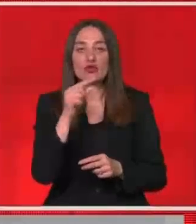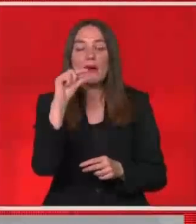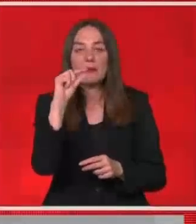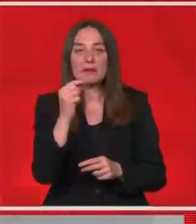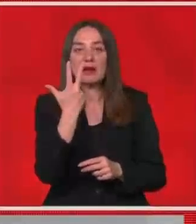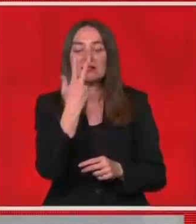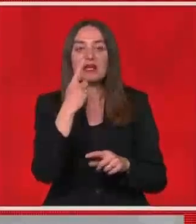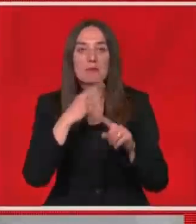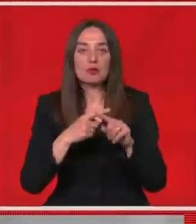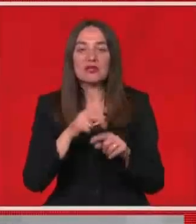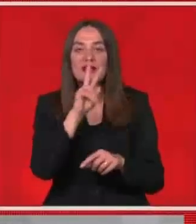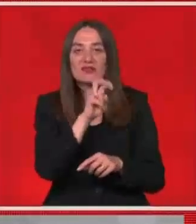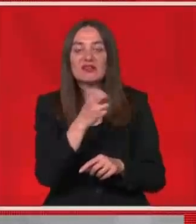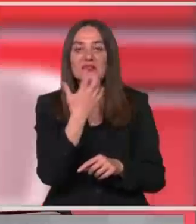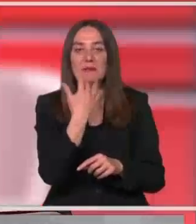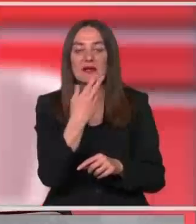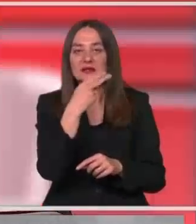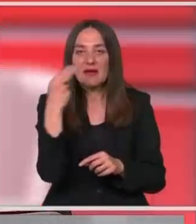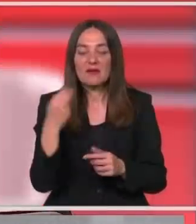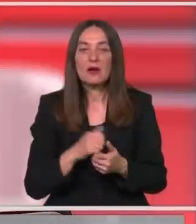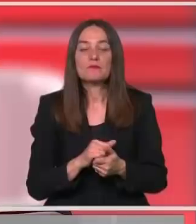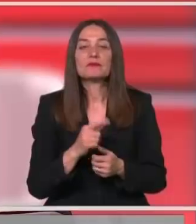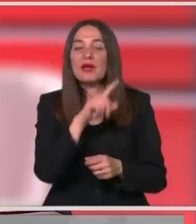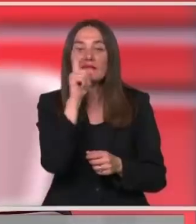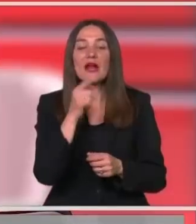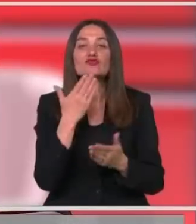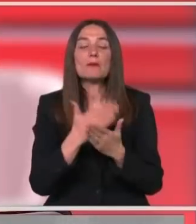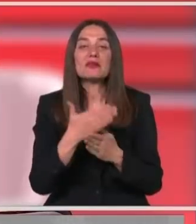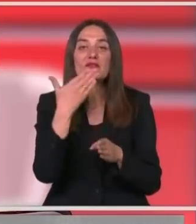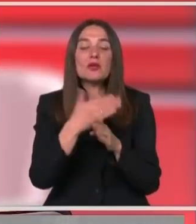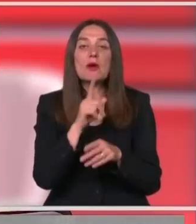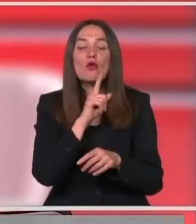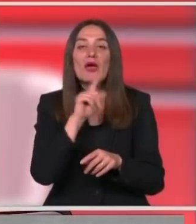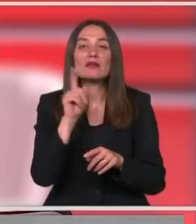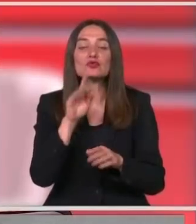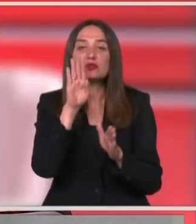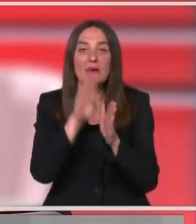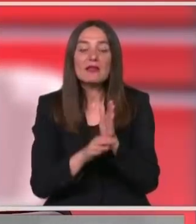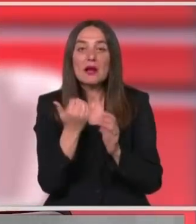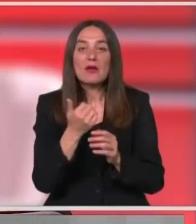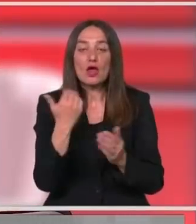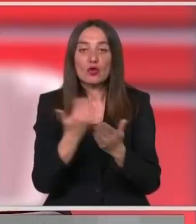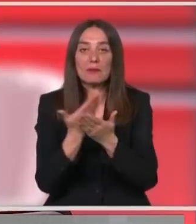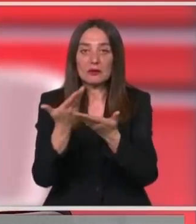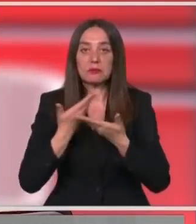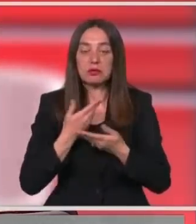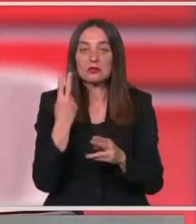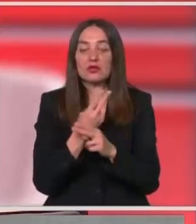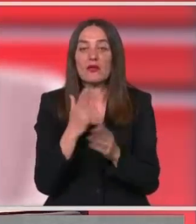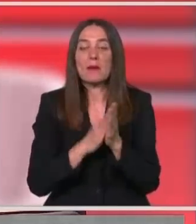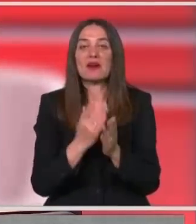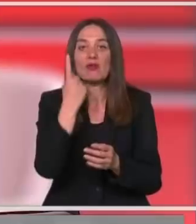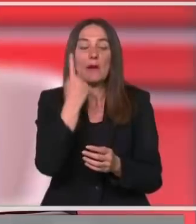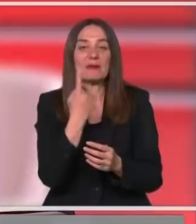minimalac 3 puta po 250 €. Da li će neke firme koje nisu smanjivale plate dobiti neki podsticaj države? Evo, recimo, na prvoj